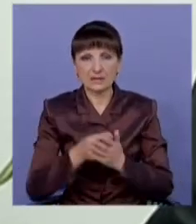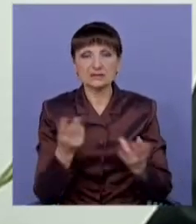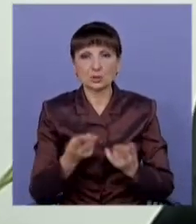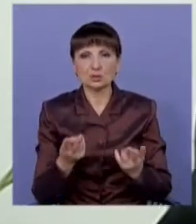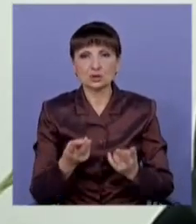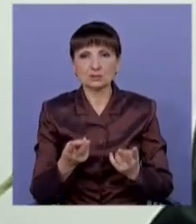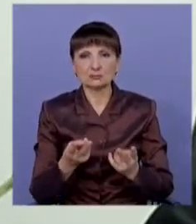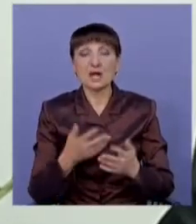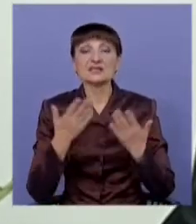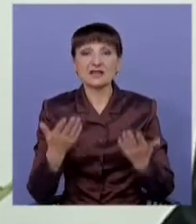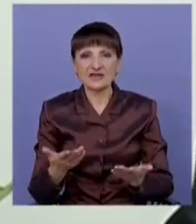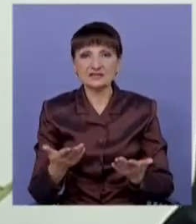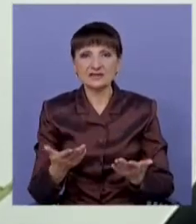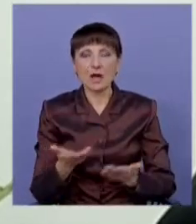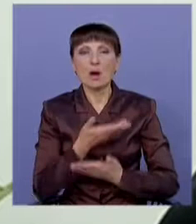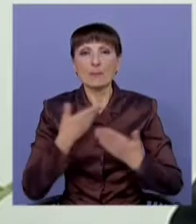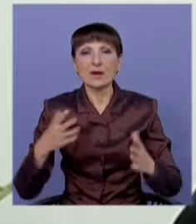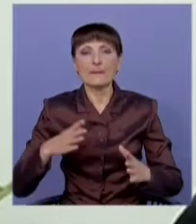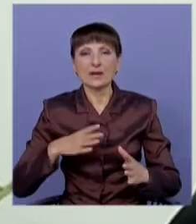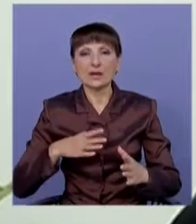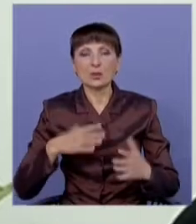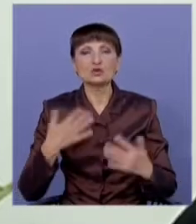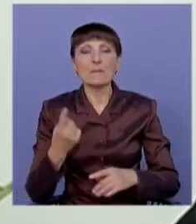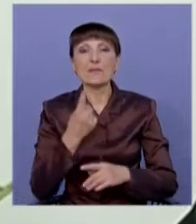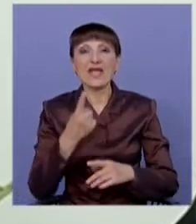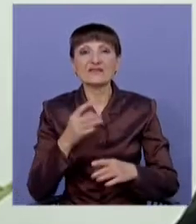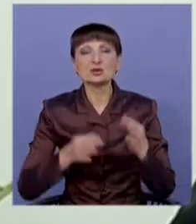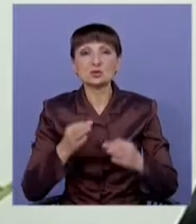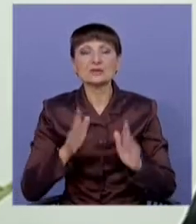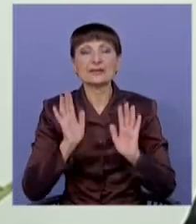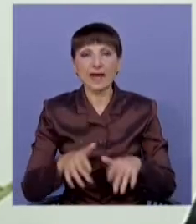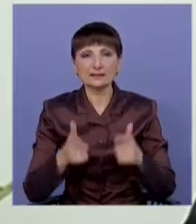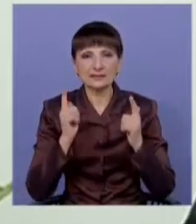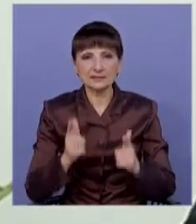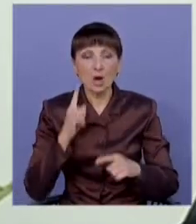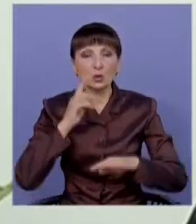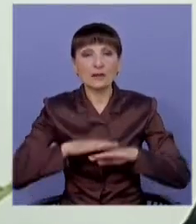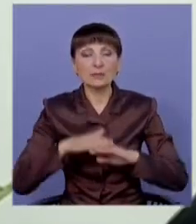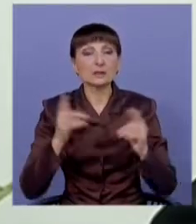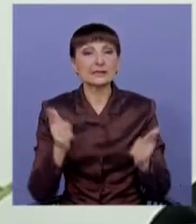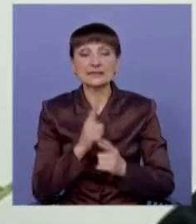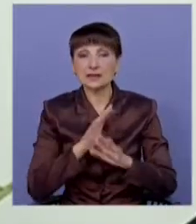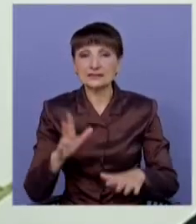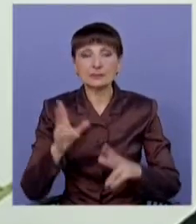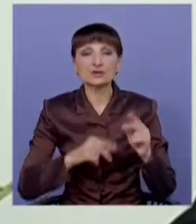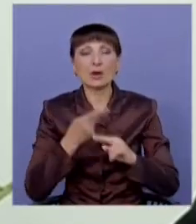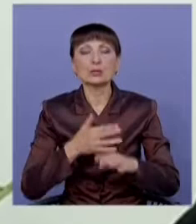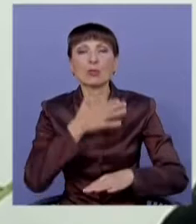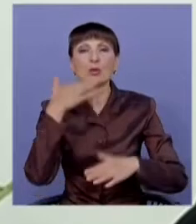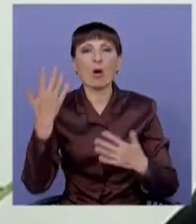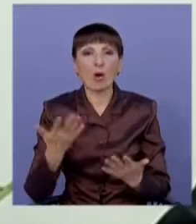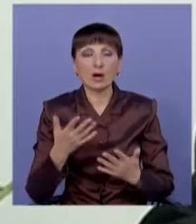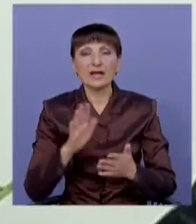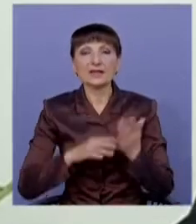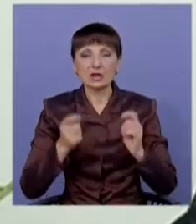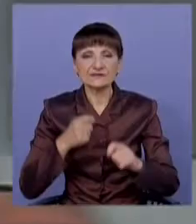должна. Соответственно, мы уже с первой инстанции согласились, однако акимат не согласился, посчитал, что это много, и подал